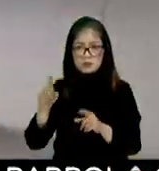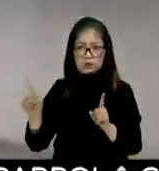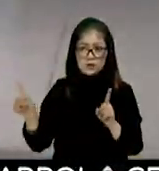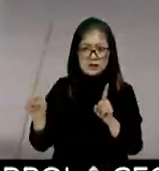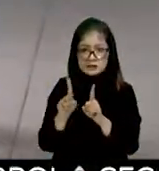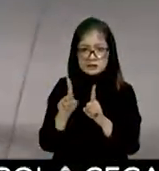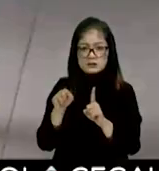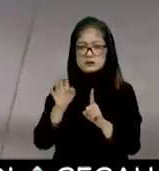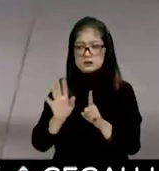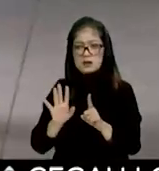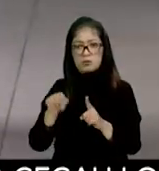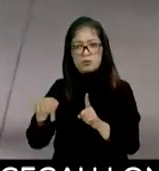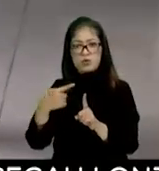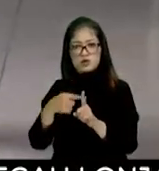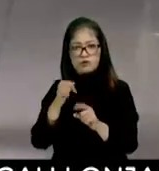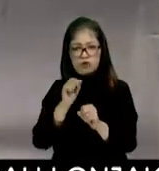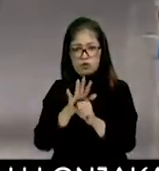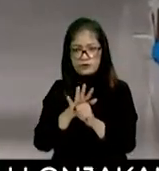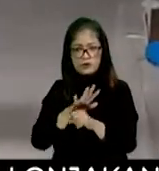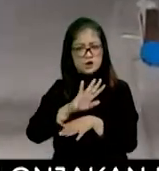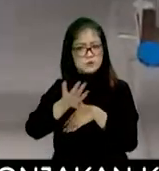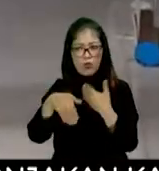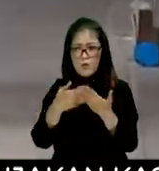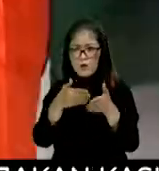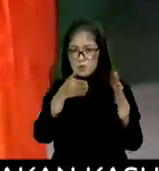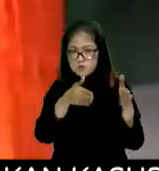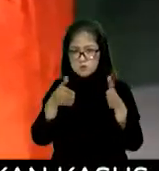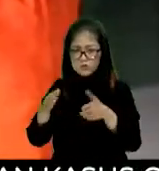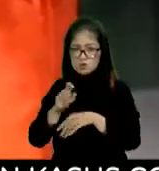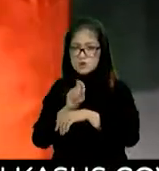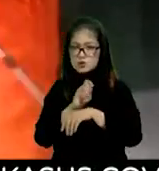serta melakukan disinfeksi ke seluruh area sekolah